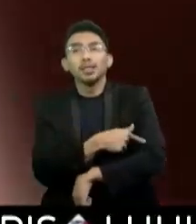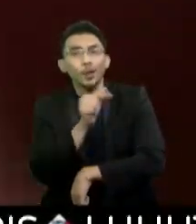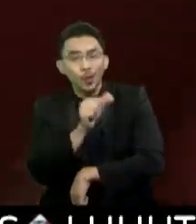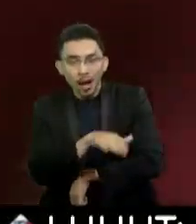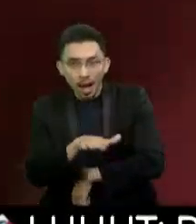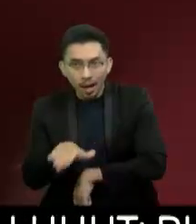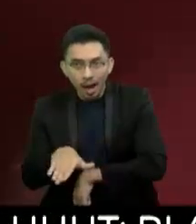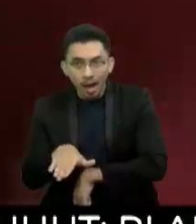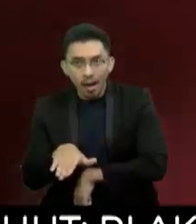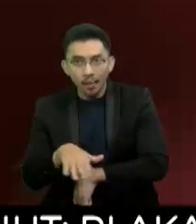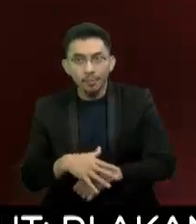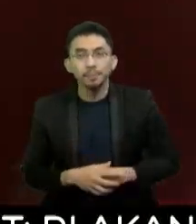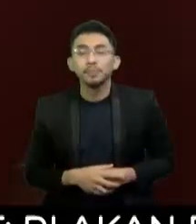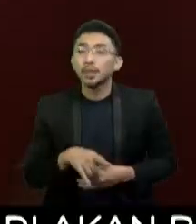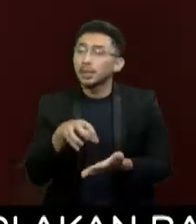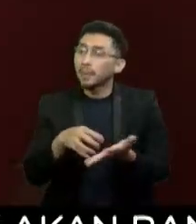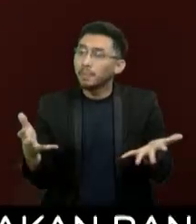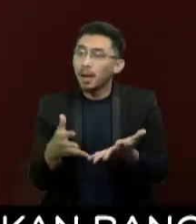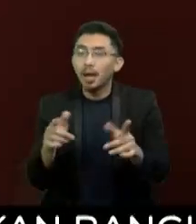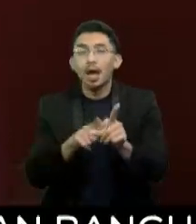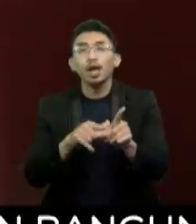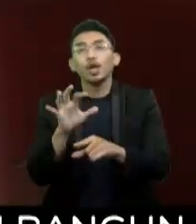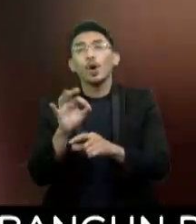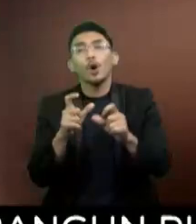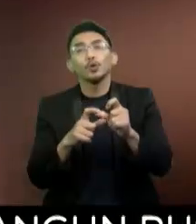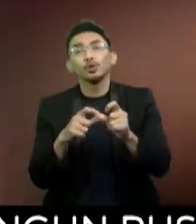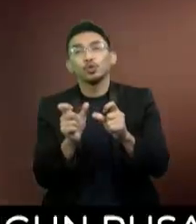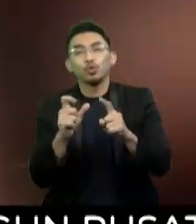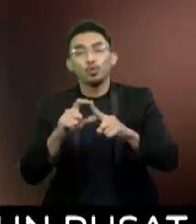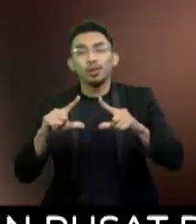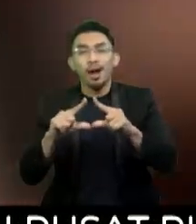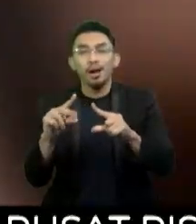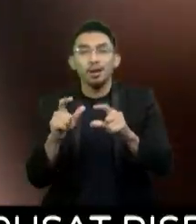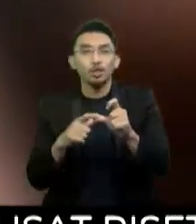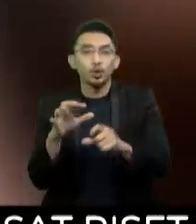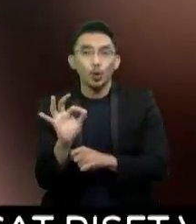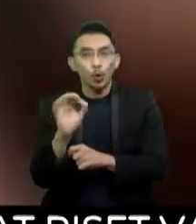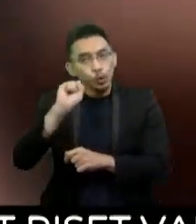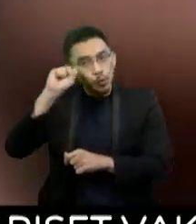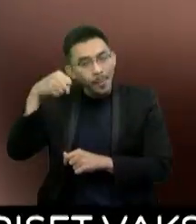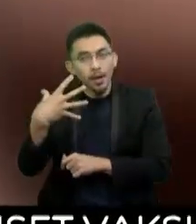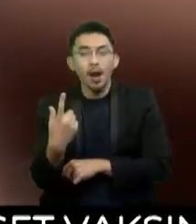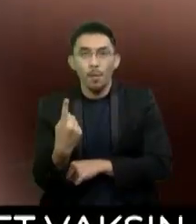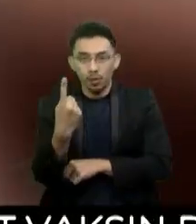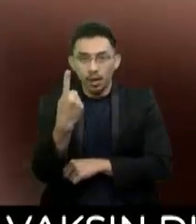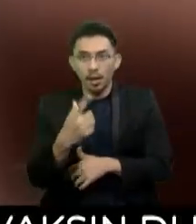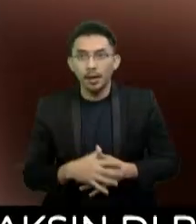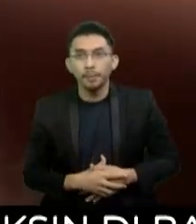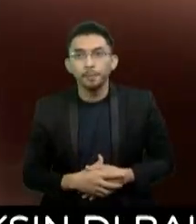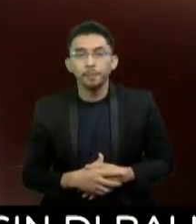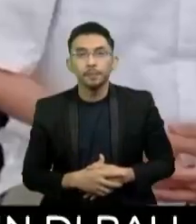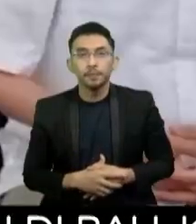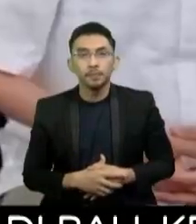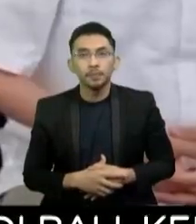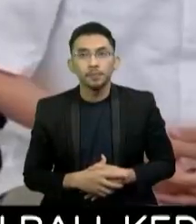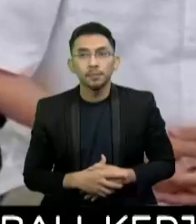Yosudarso, Kecamatan Medan Labuan, Kota Medan. Vaksinasi dilakukan oleh tenaga kesehatan dari sebuah rumah sakit swasta di Kota Medan. Orang